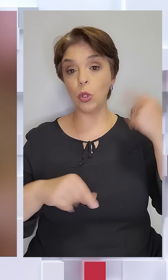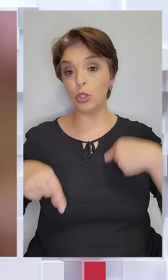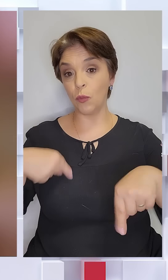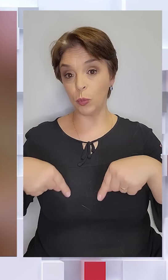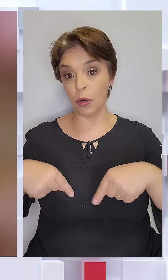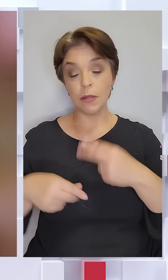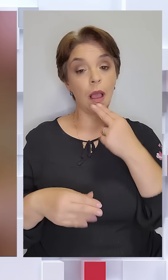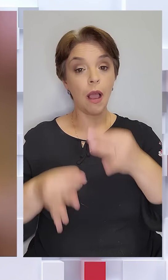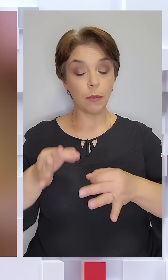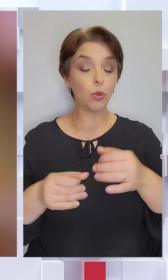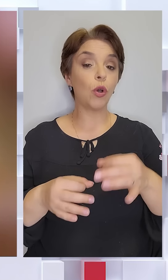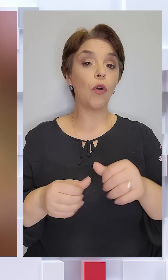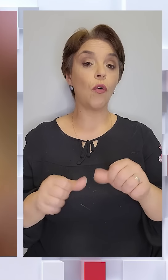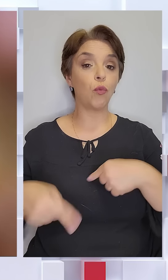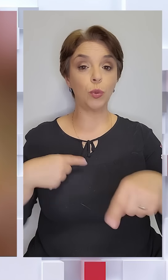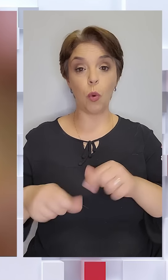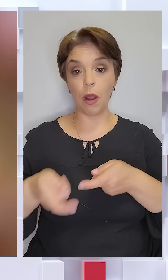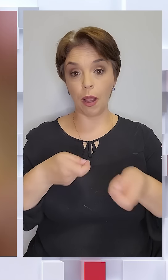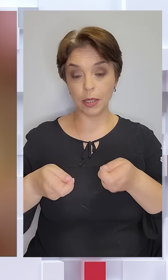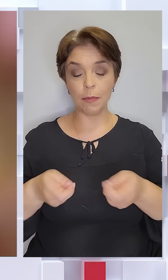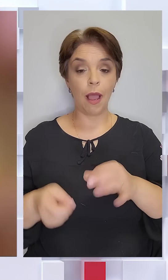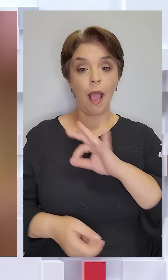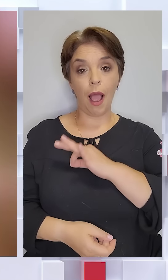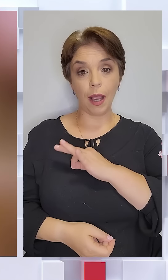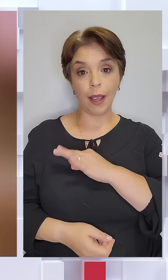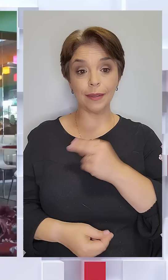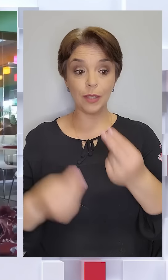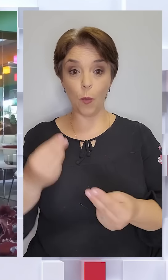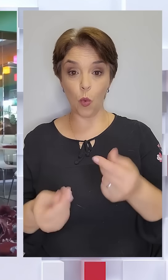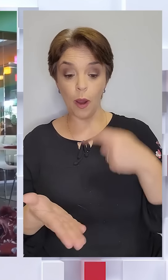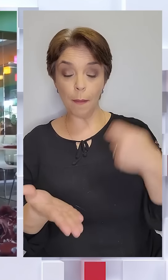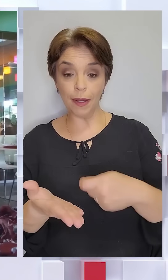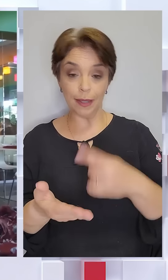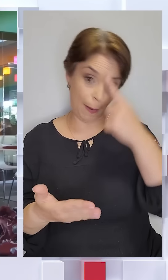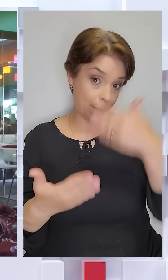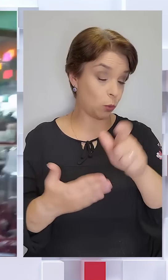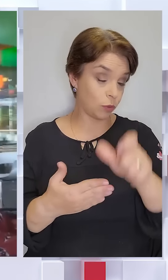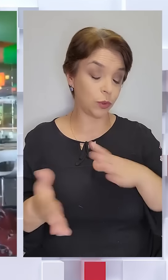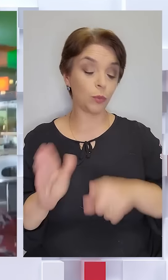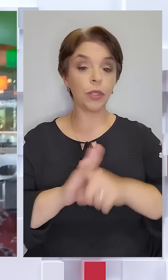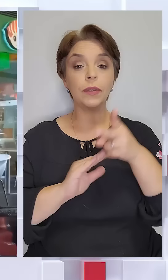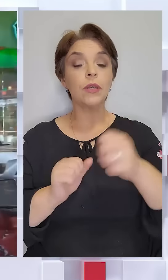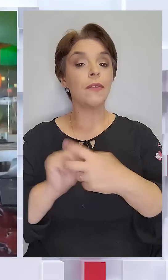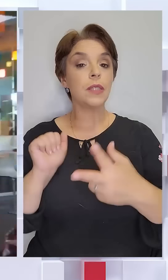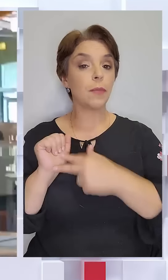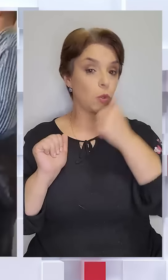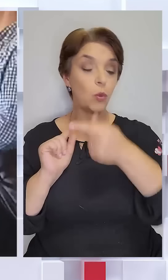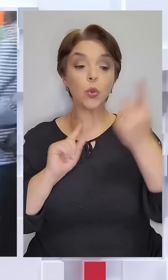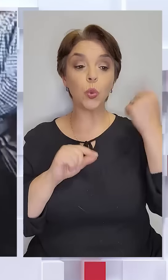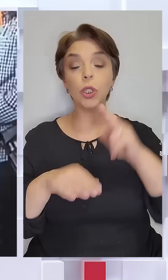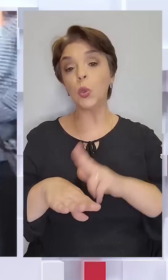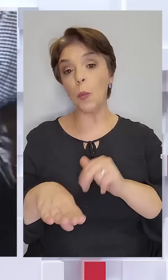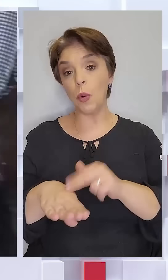футболіст, арбітр, футбольний функціонер, агент, букмекер і підозрюваний. Усе почалося у 2018-му. Тоді